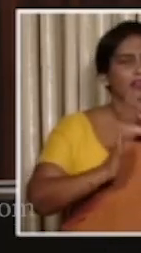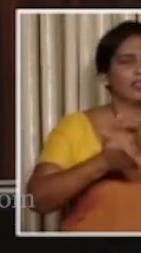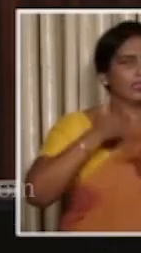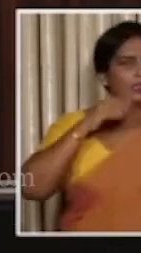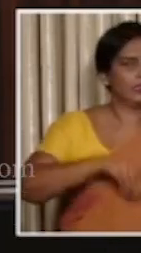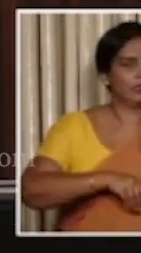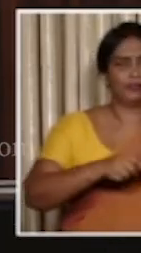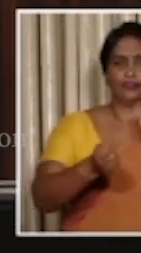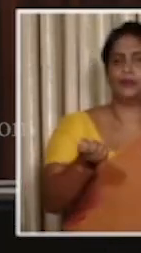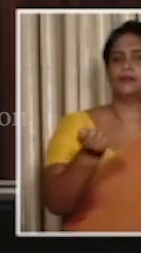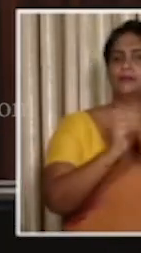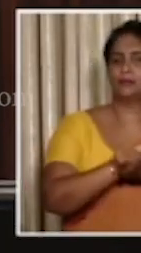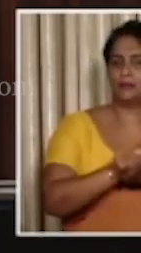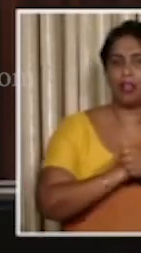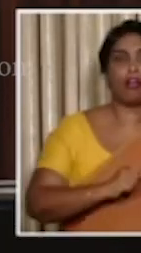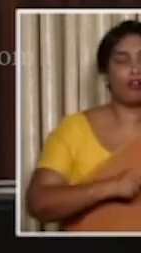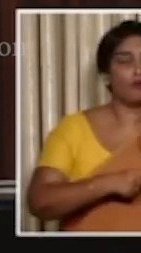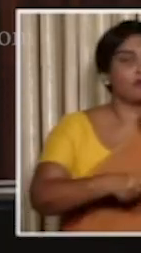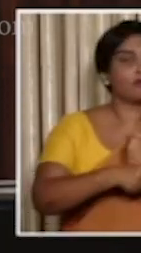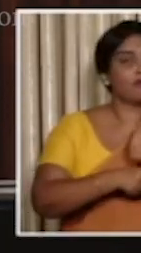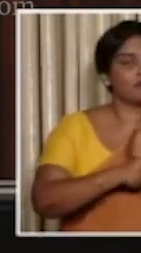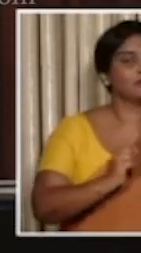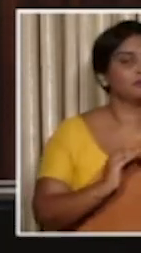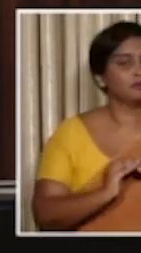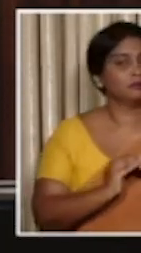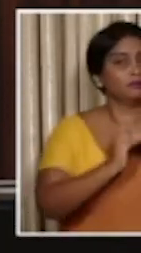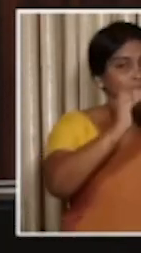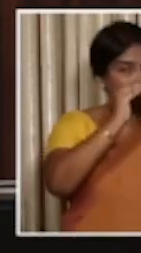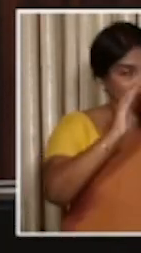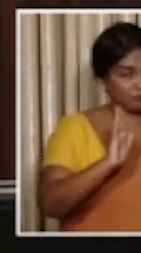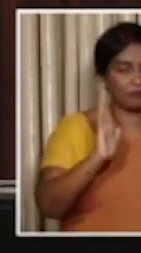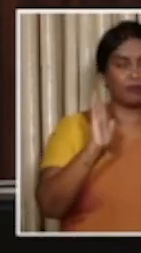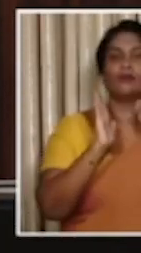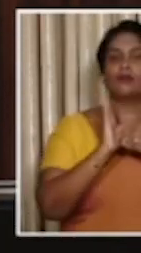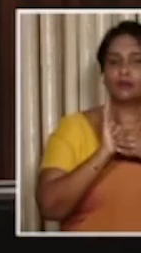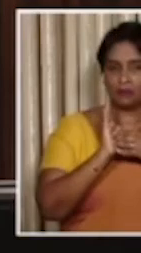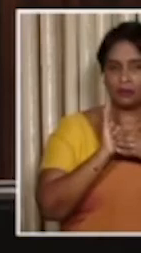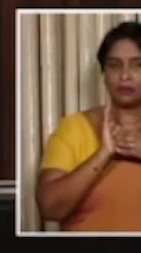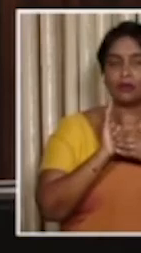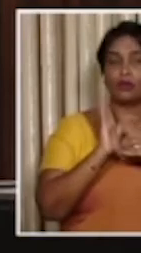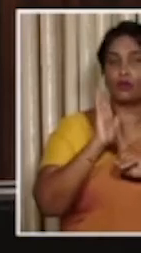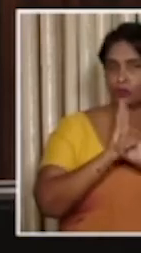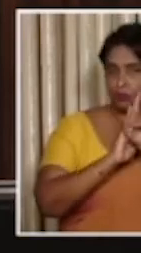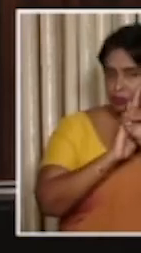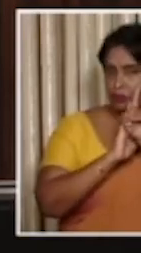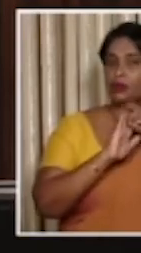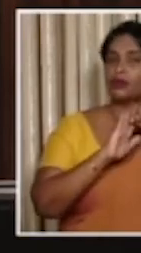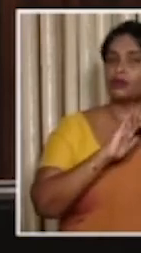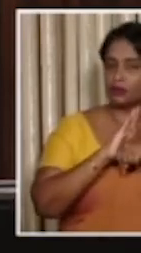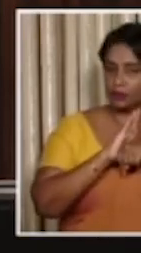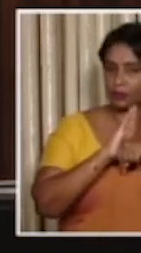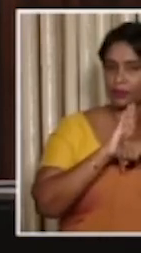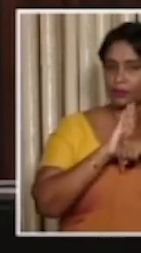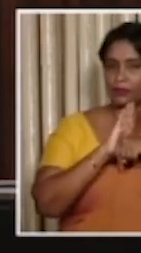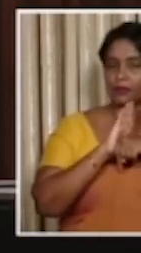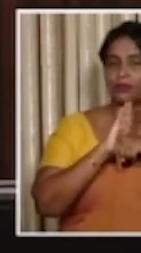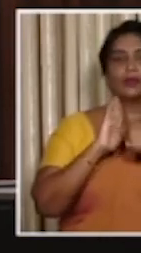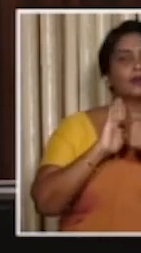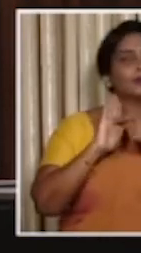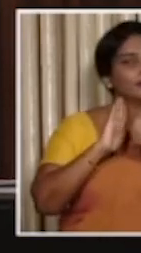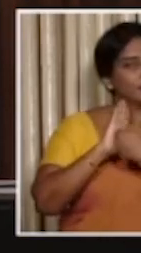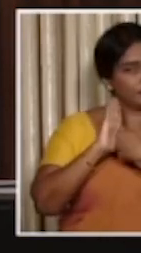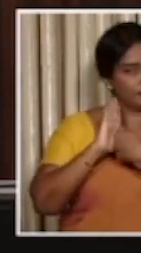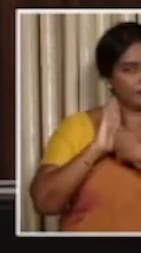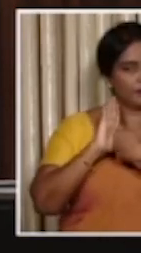පරිවර්තනයක් නව ආණ්ඩුවක් ගොඩනගා ගැනීම වෙනුවෙන් උතුරද දකුණද